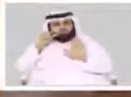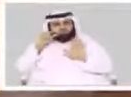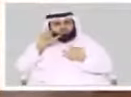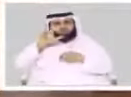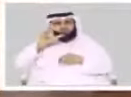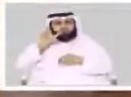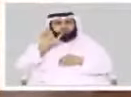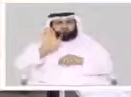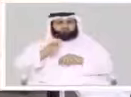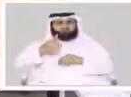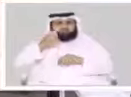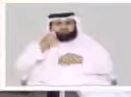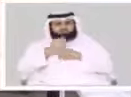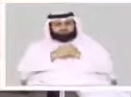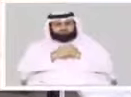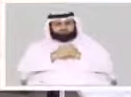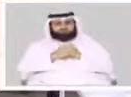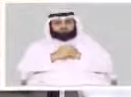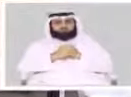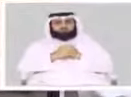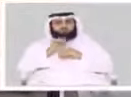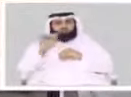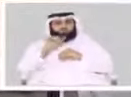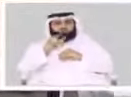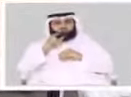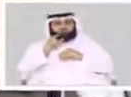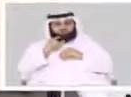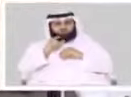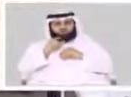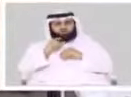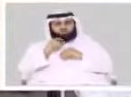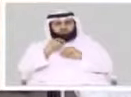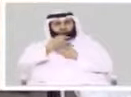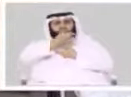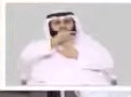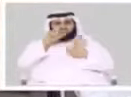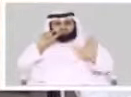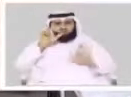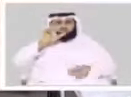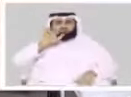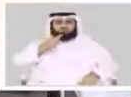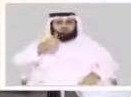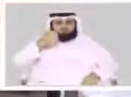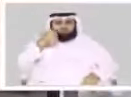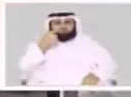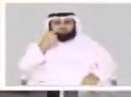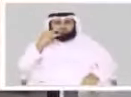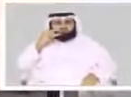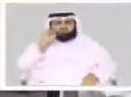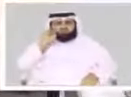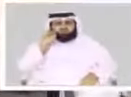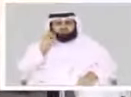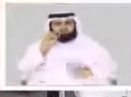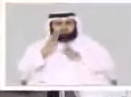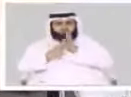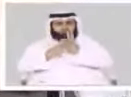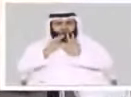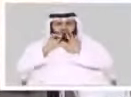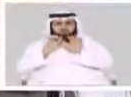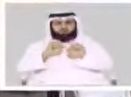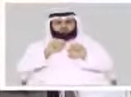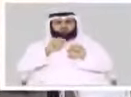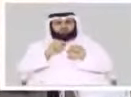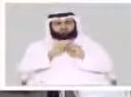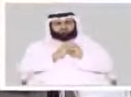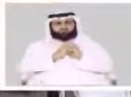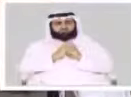الرئيسي، فلعلنا لأهمية موضوع ما ورد في سورة المائدة، يعني رأيتم نكتفي بتسليط الضوء